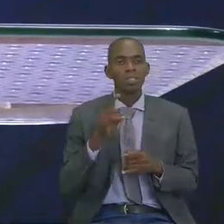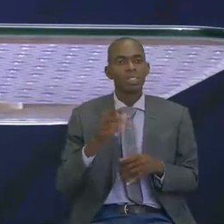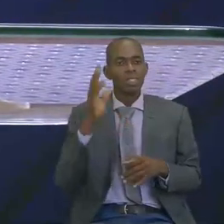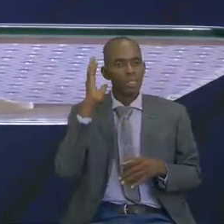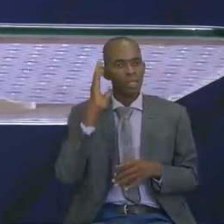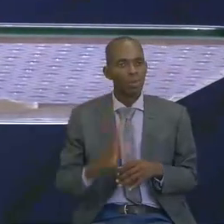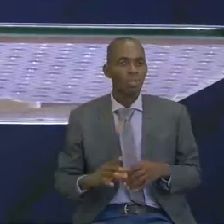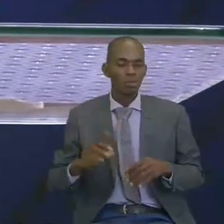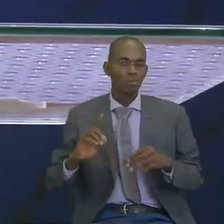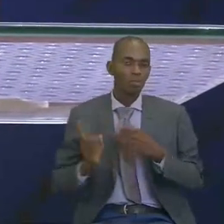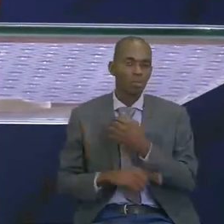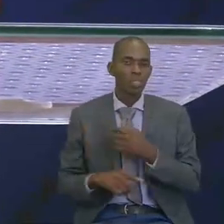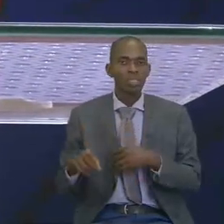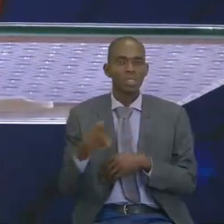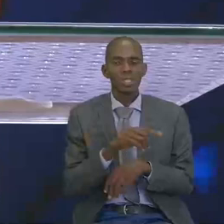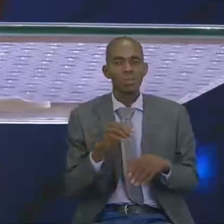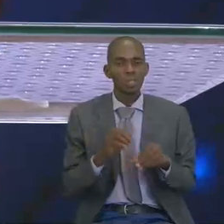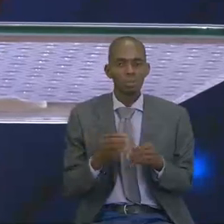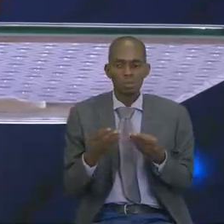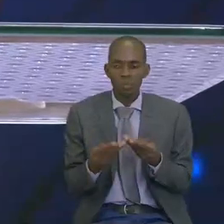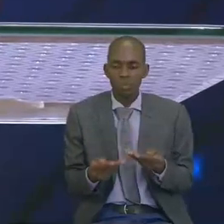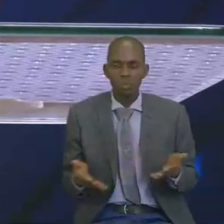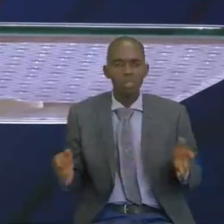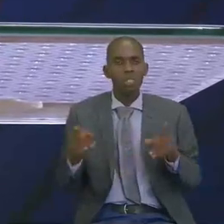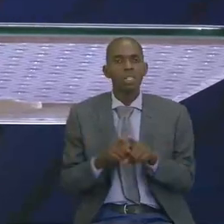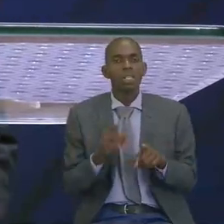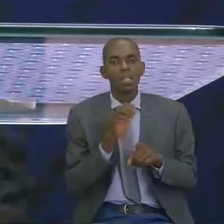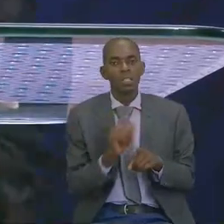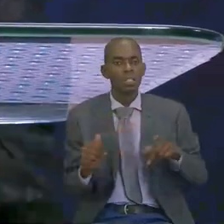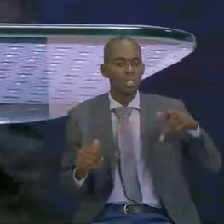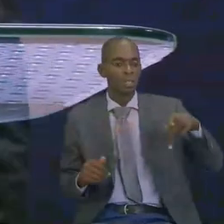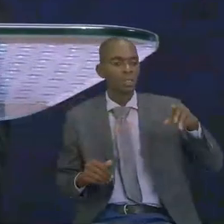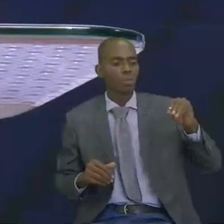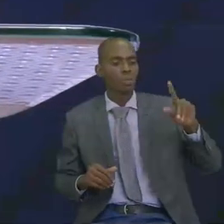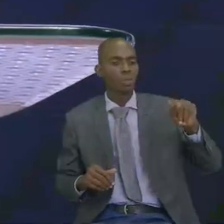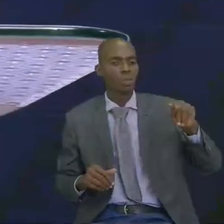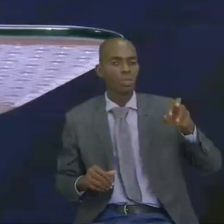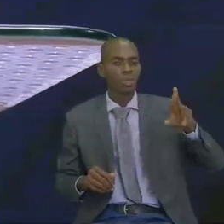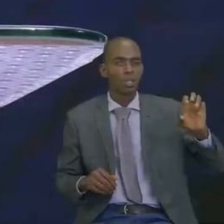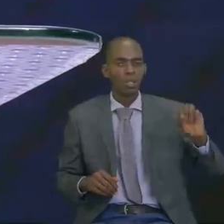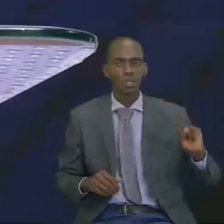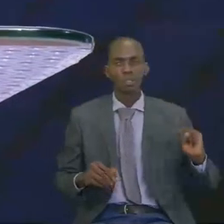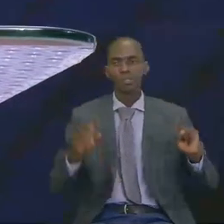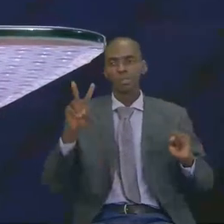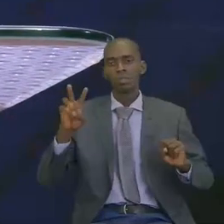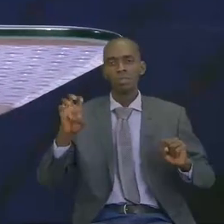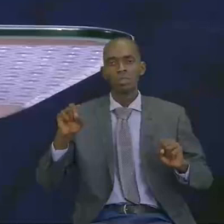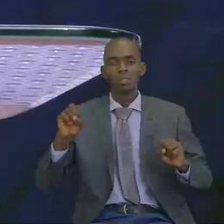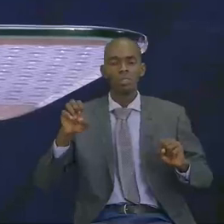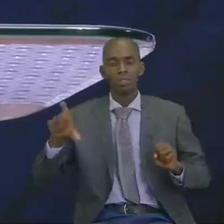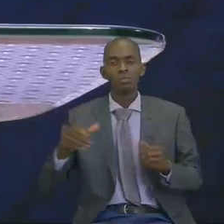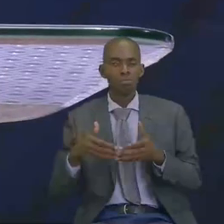briseras comme le vase d'un potier. » La même chose, mais une image